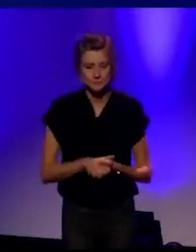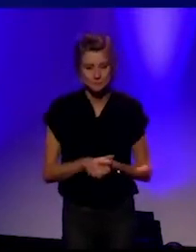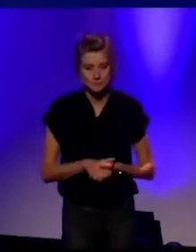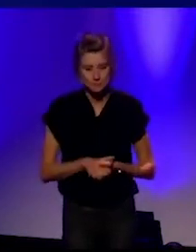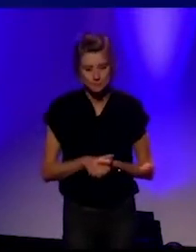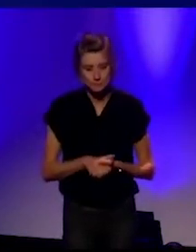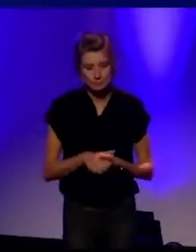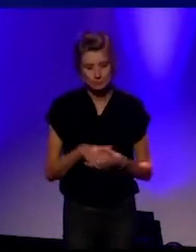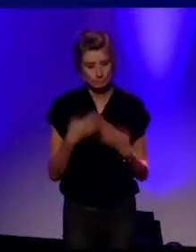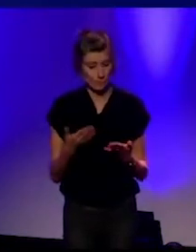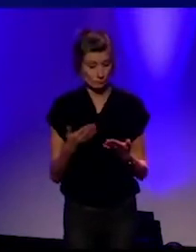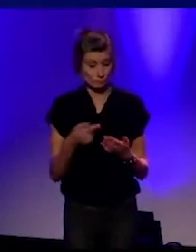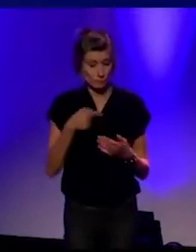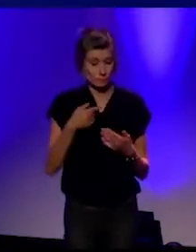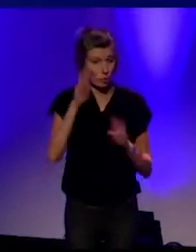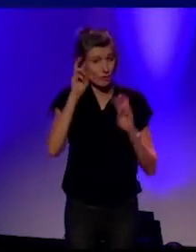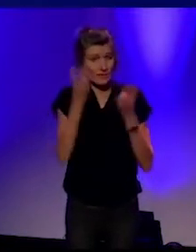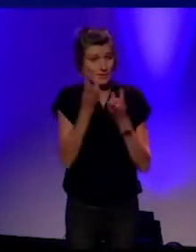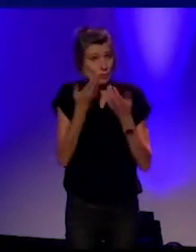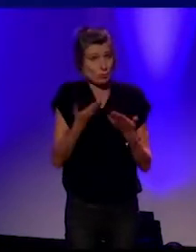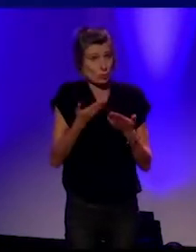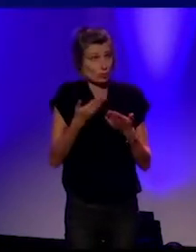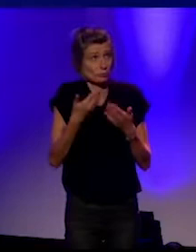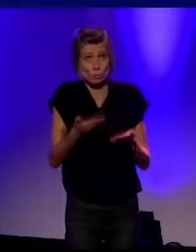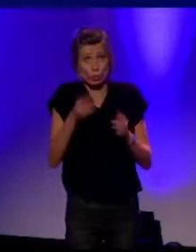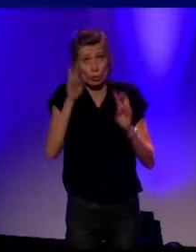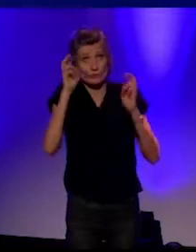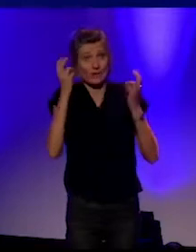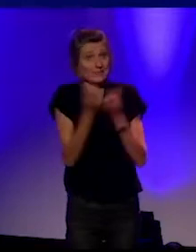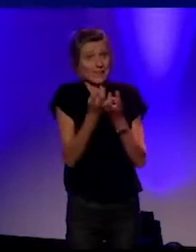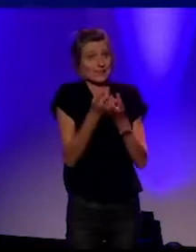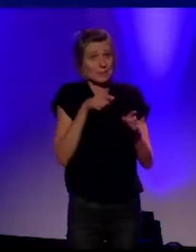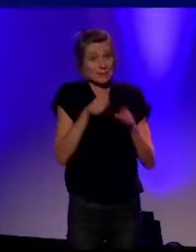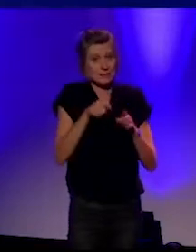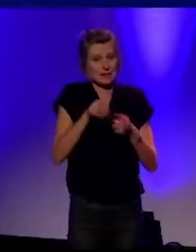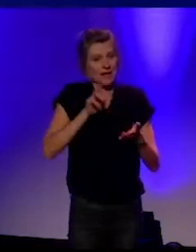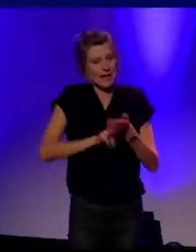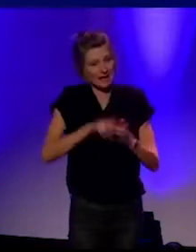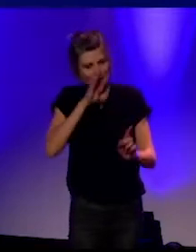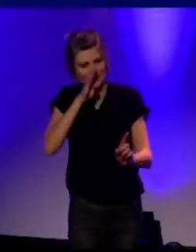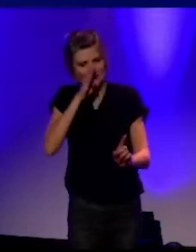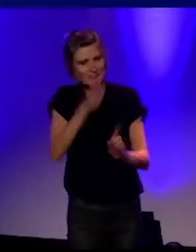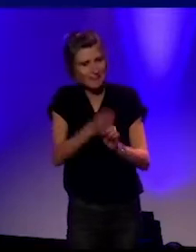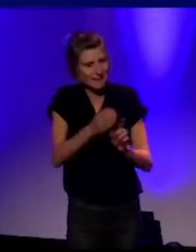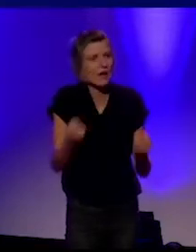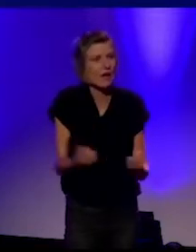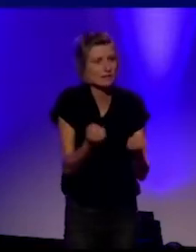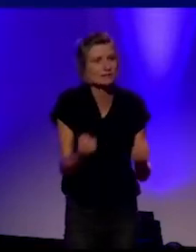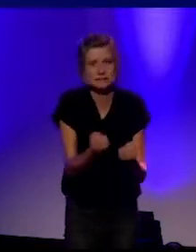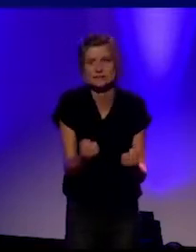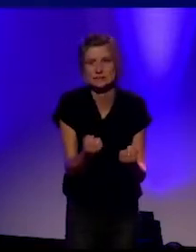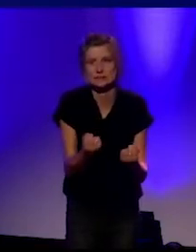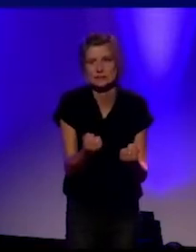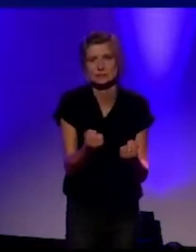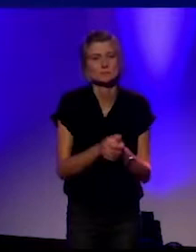universiteit tot universiteit maakt. De plaats waar engagement zich vertaalt in gerichte actie van een universitaire gemeenschap die